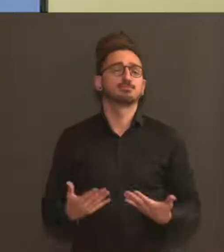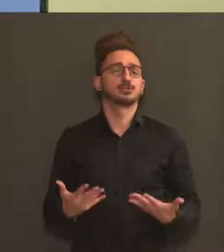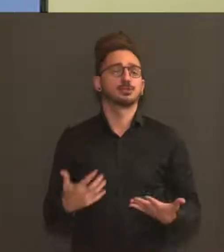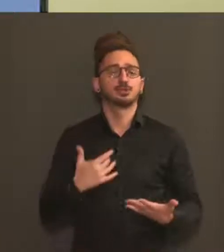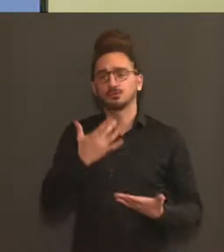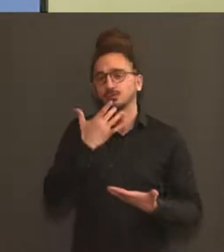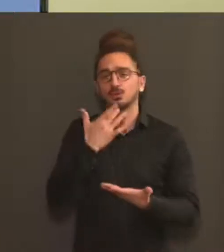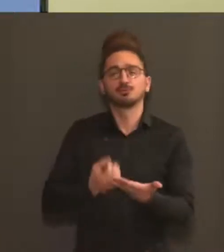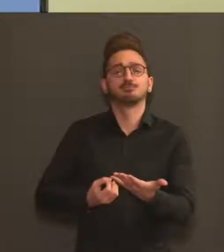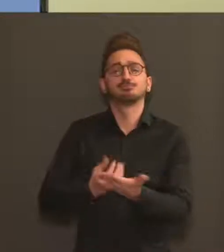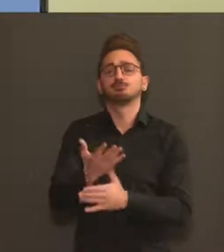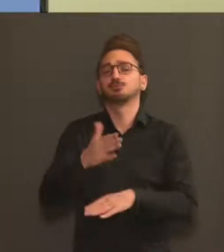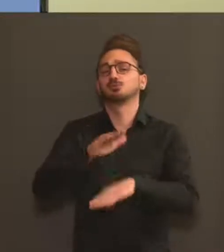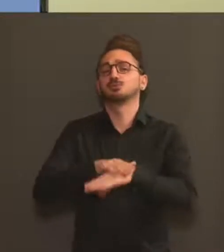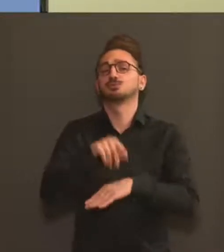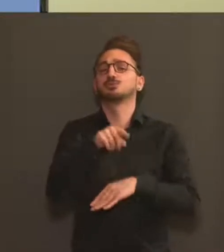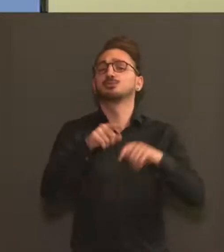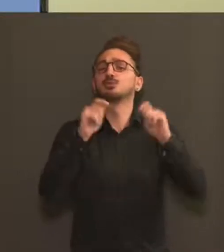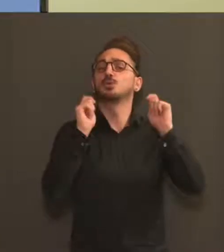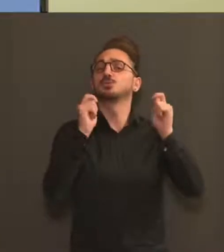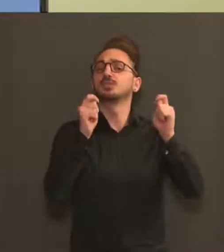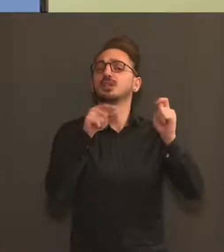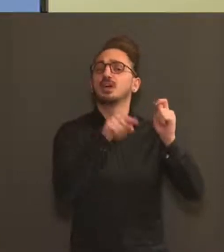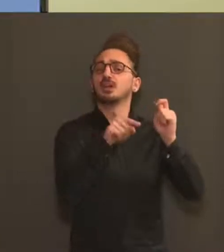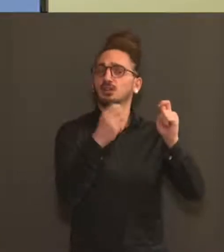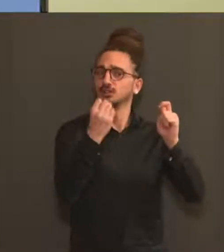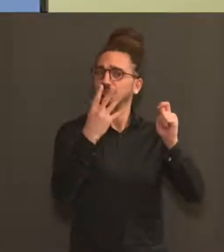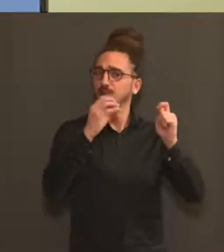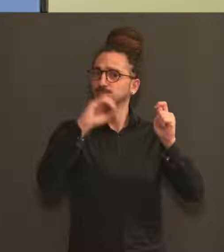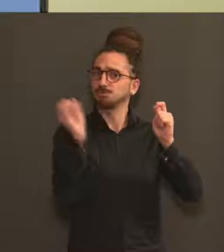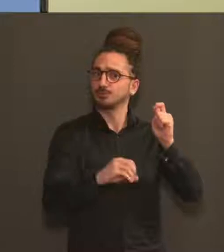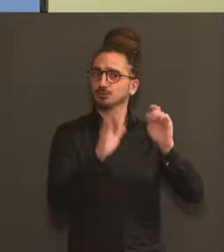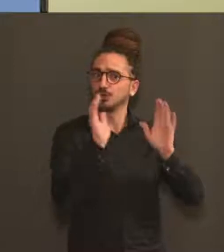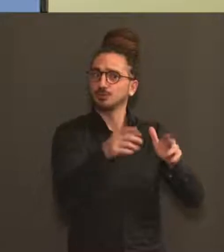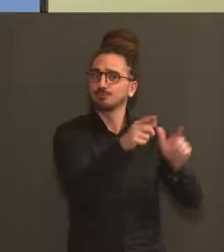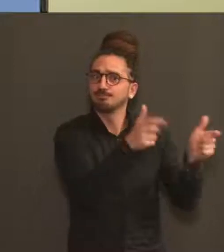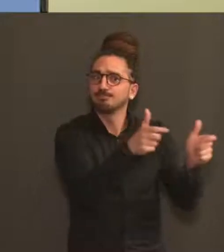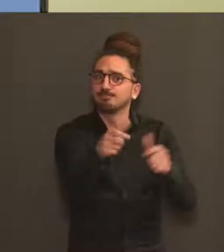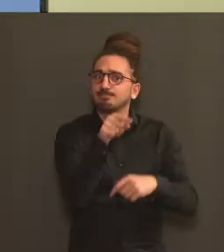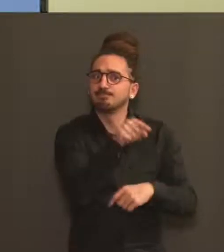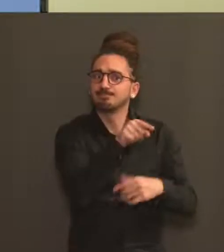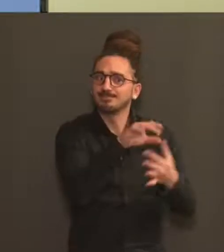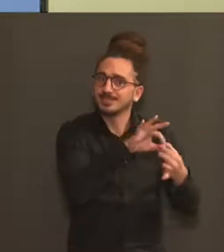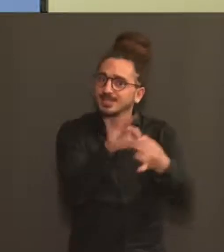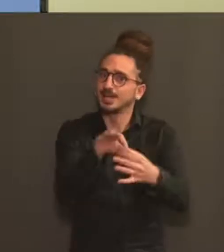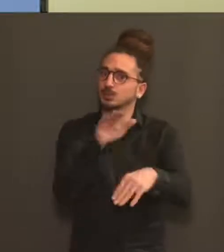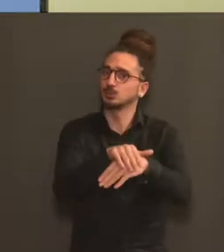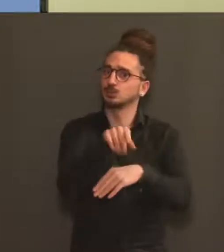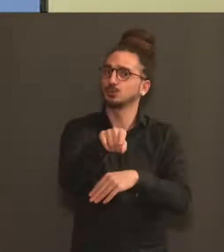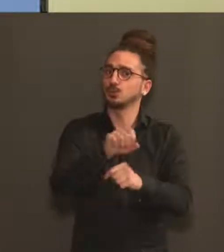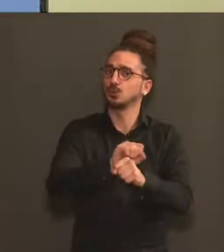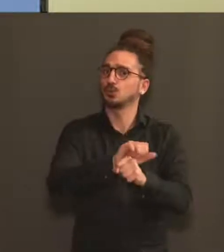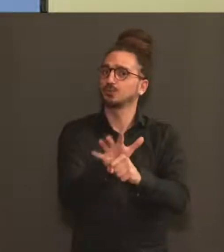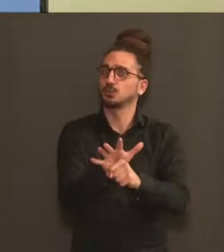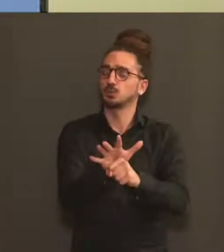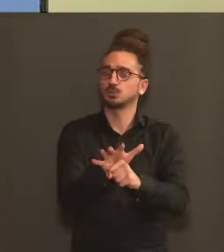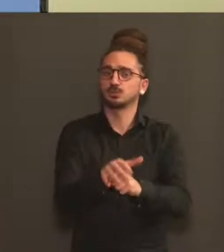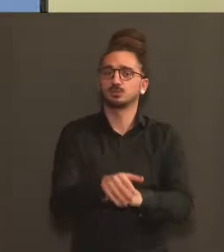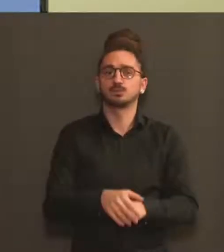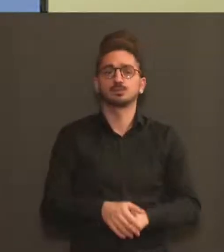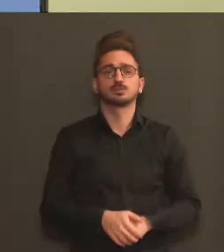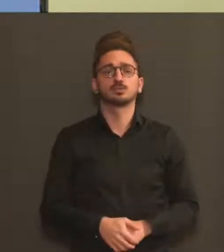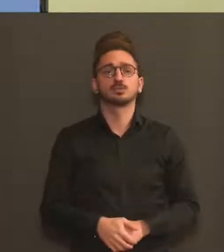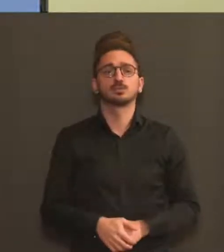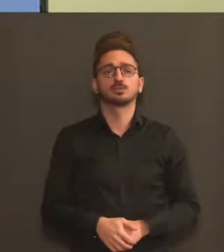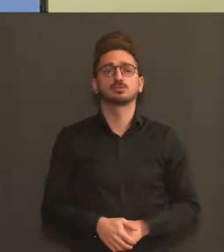d'occupation de nos hôpitaux par les patients infectés par la Covid-19. Nous avons eu de nombreuses semaines de